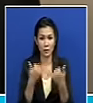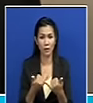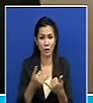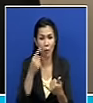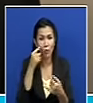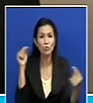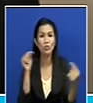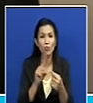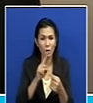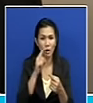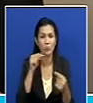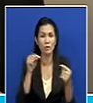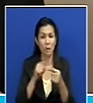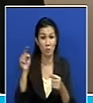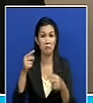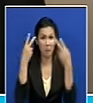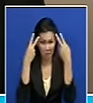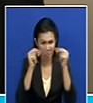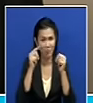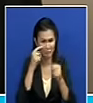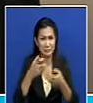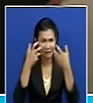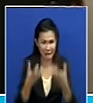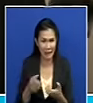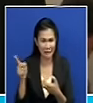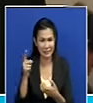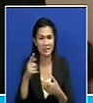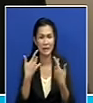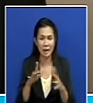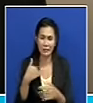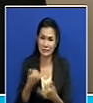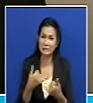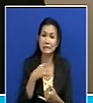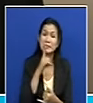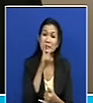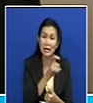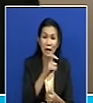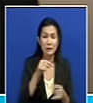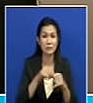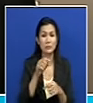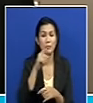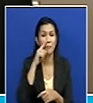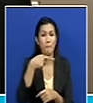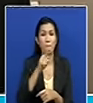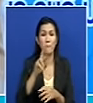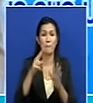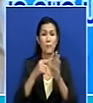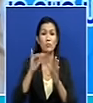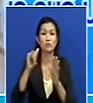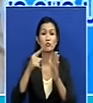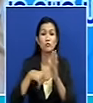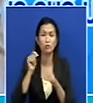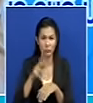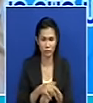ผือกร้อนไปตกที่มือของนายกรัฐมนตรีนะฮะวันนี้นักข่าวไปสอบถามกับพลเอกประยุทธ์ถึงการตีความของคณะกรรมการกฤษฎีกานายกบอก